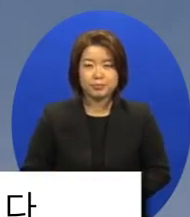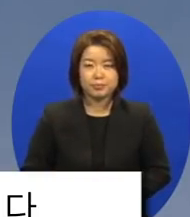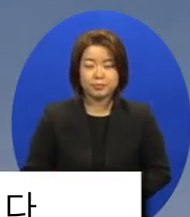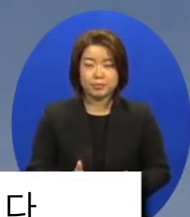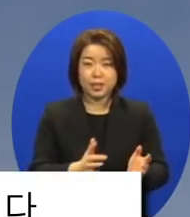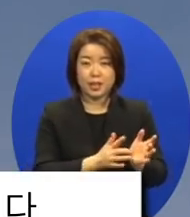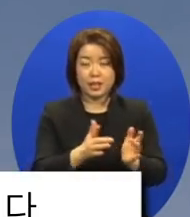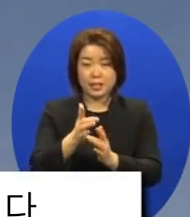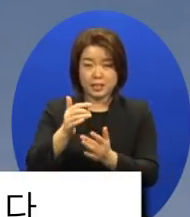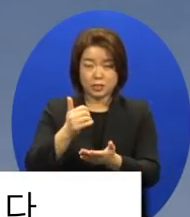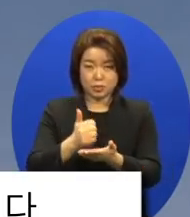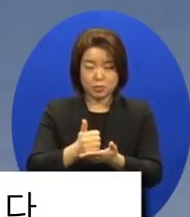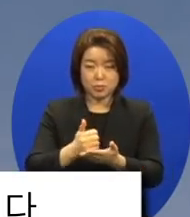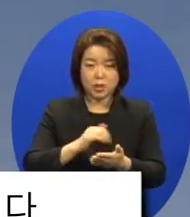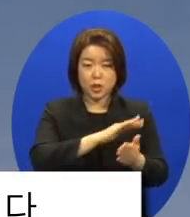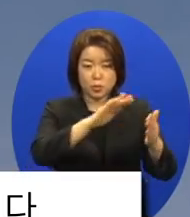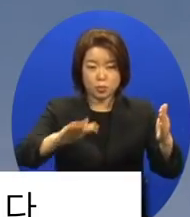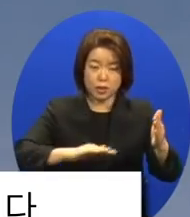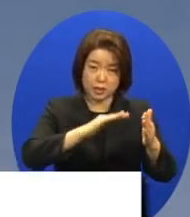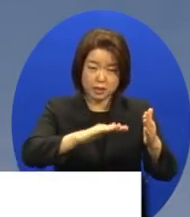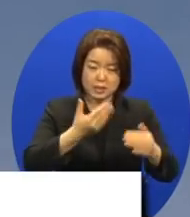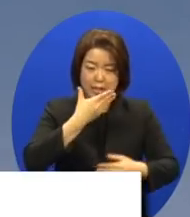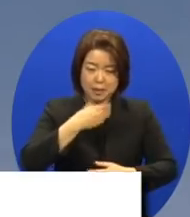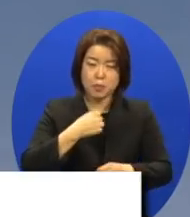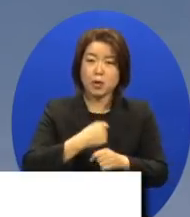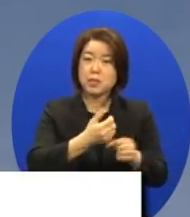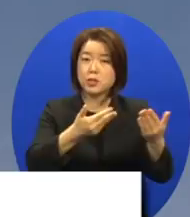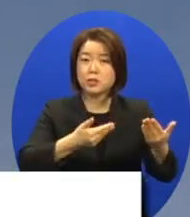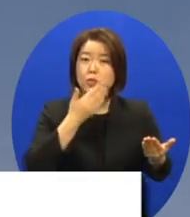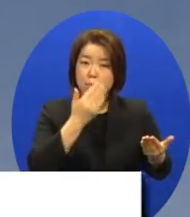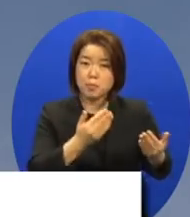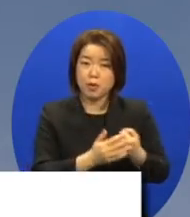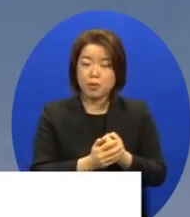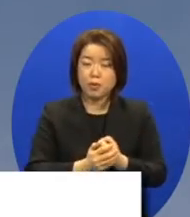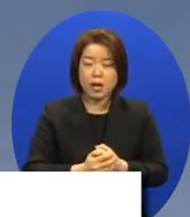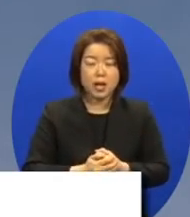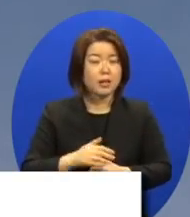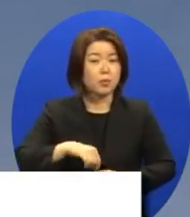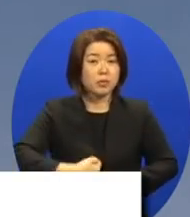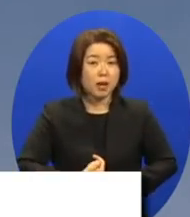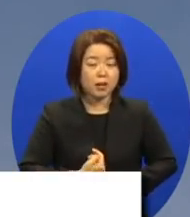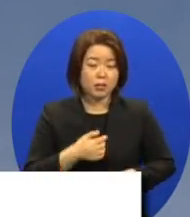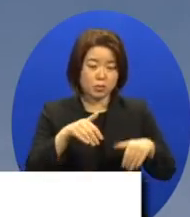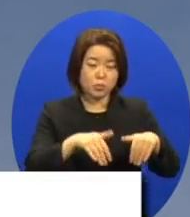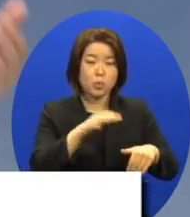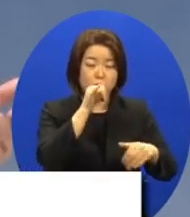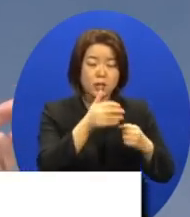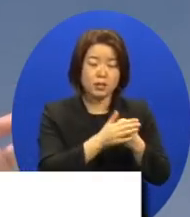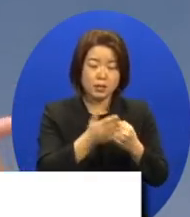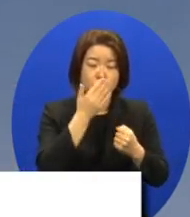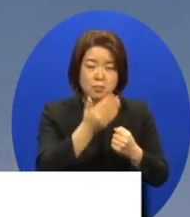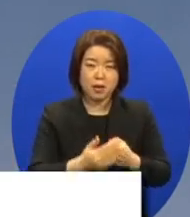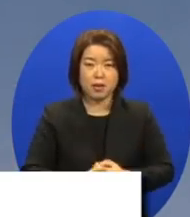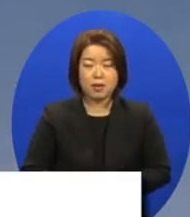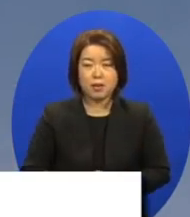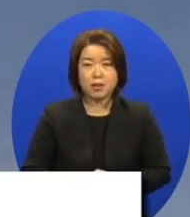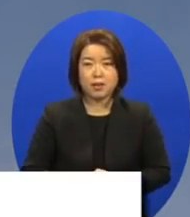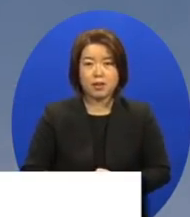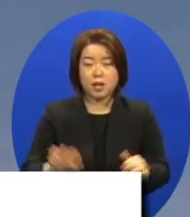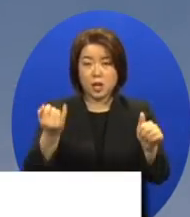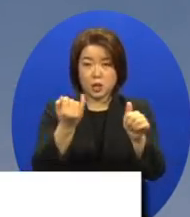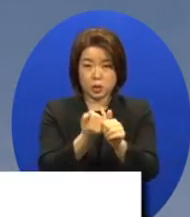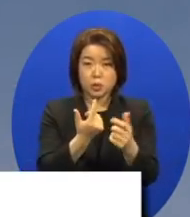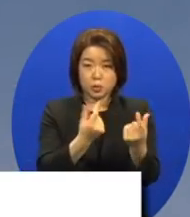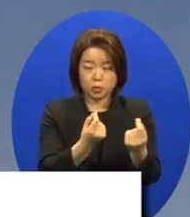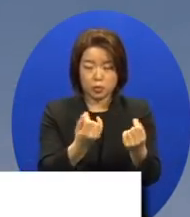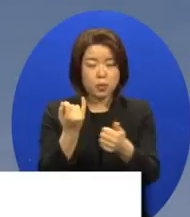예수님께서 우리 가정을 행복하게 만드 실 수 있는 겁니다 당신의 종이 있으니까 여러분 결혼도 또